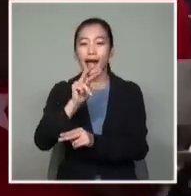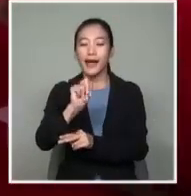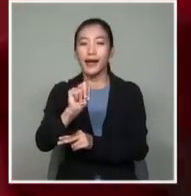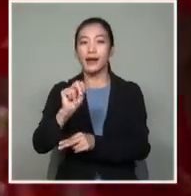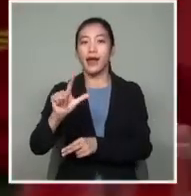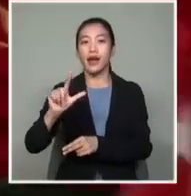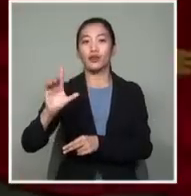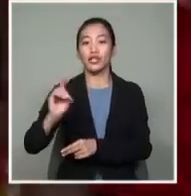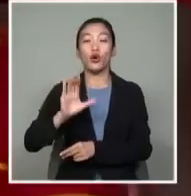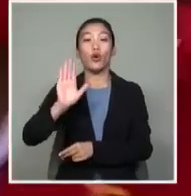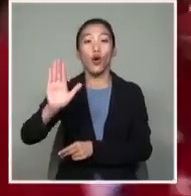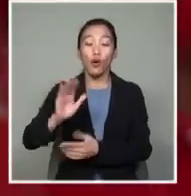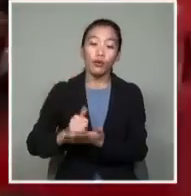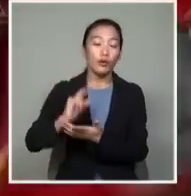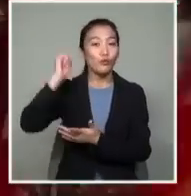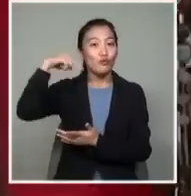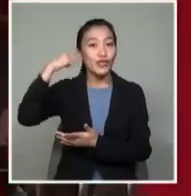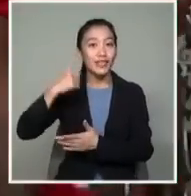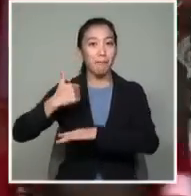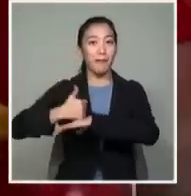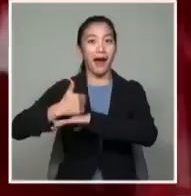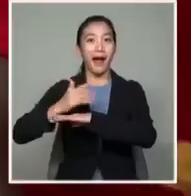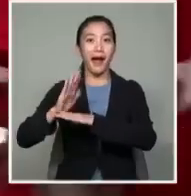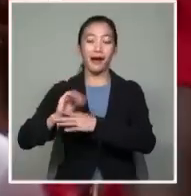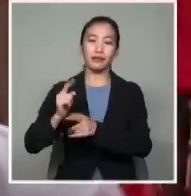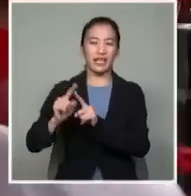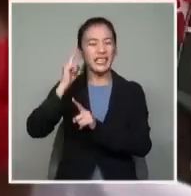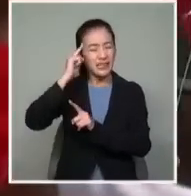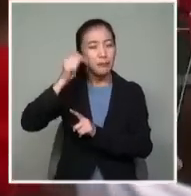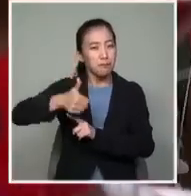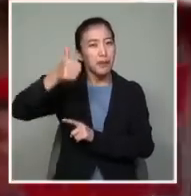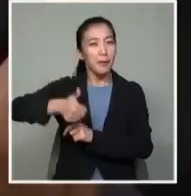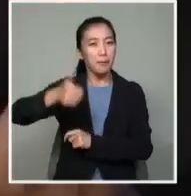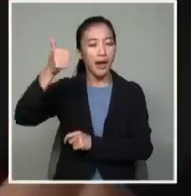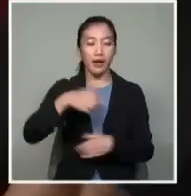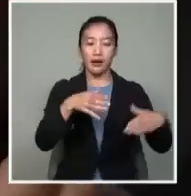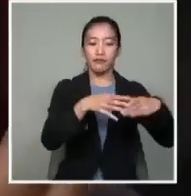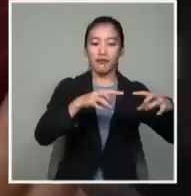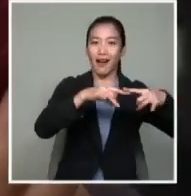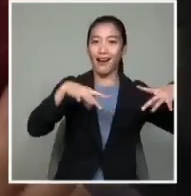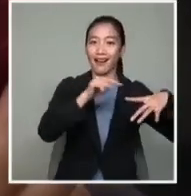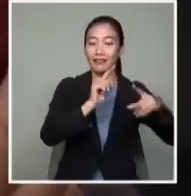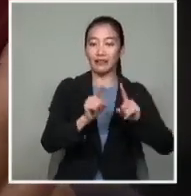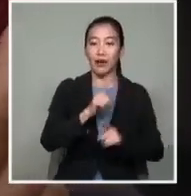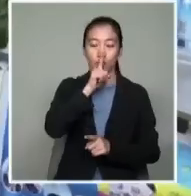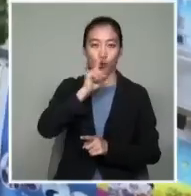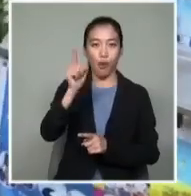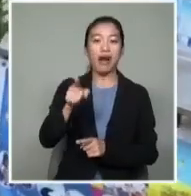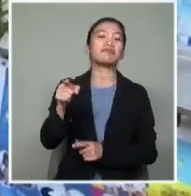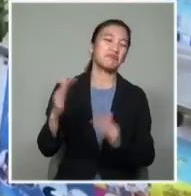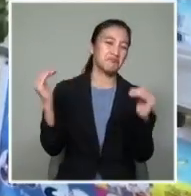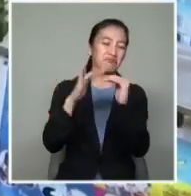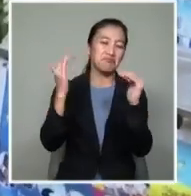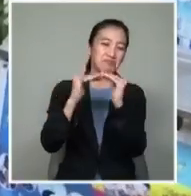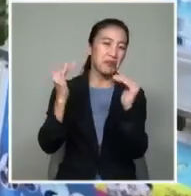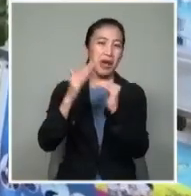ซานซูจีที่ปรึกษาแห่งรัฐจะชนะการเลือกตั้งท่ามกลางกระแสวายๆจากบรรดาพรรคฝ่ายค้านที่กล่าวหาว่าไม่ได้รับความยุติธรรมใน